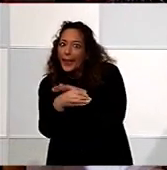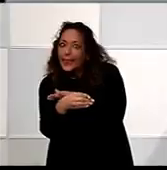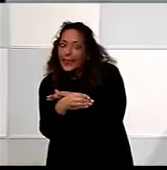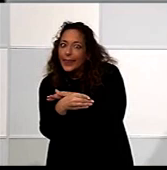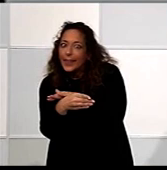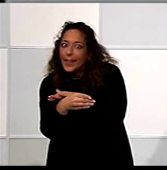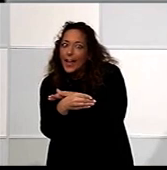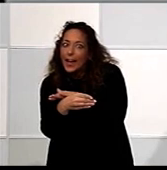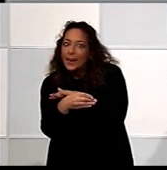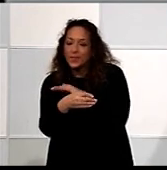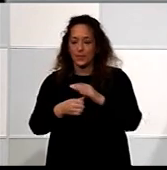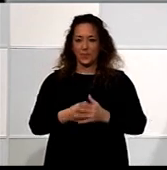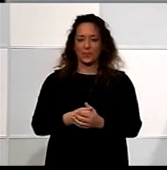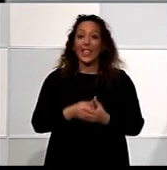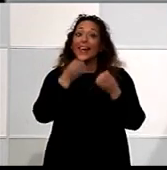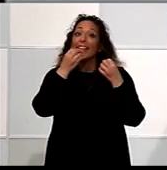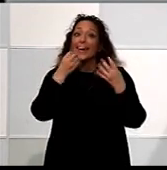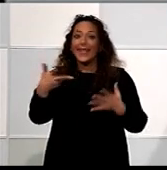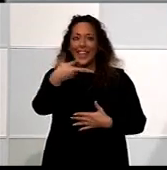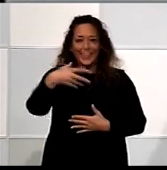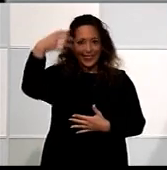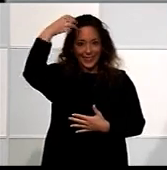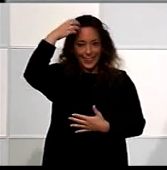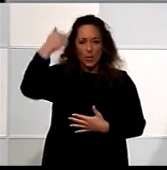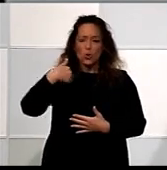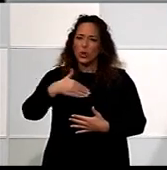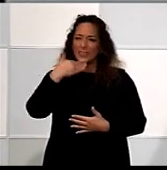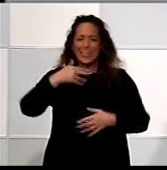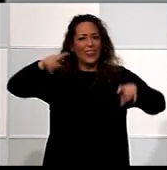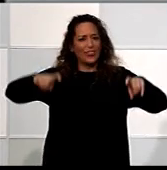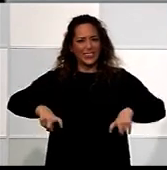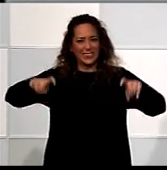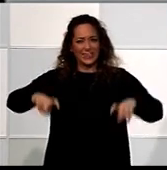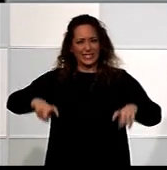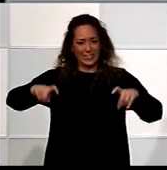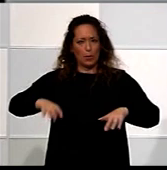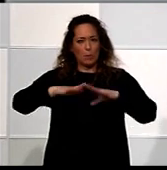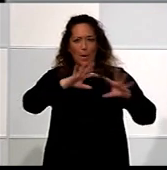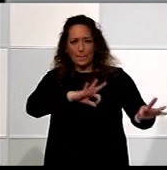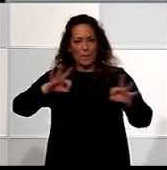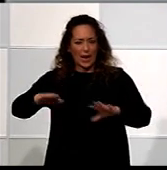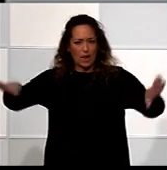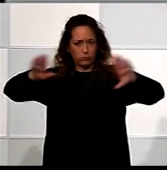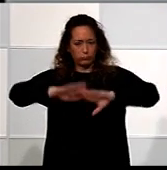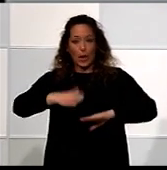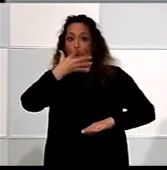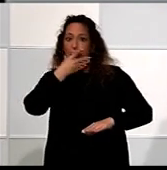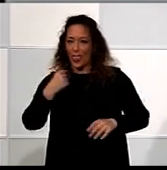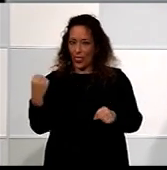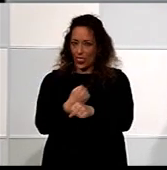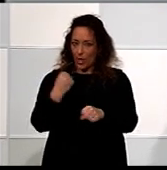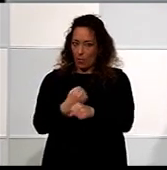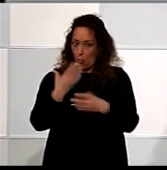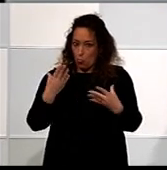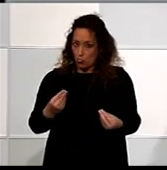Què tal, Majestats? Sé que estan descansant i agafant forces per aquesta nit tan màgica que em sembla que tindran molta feina, però m'agradaria